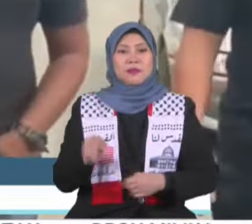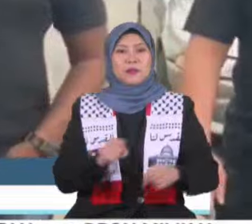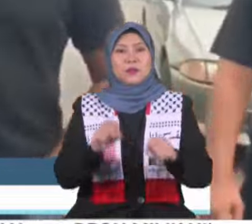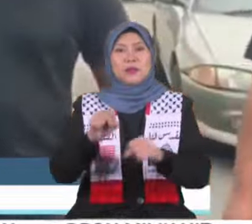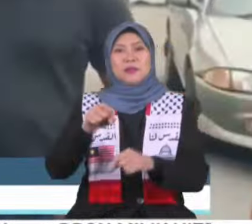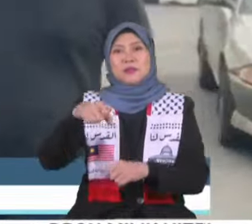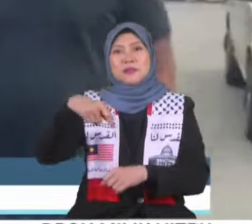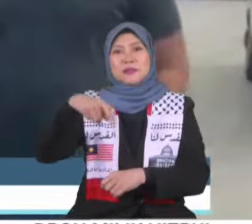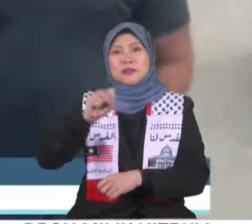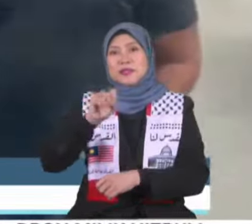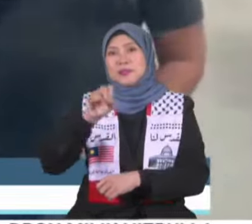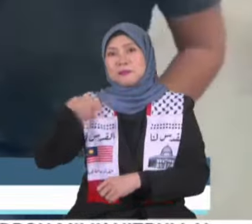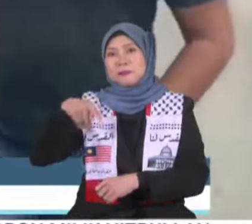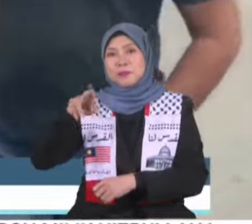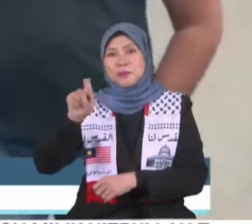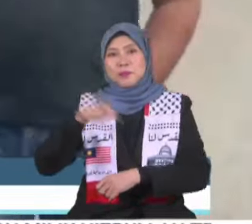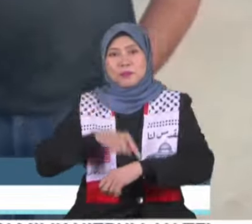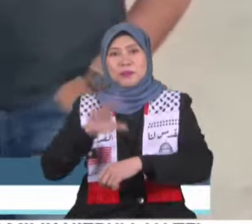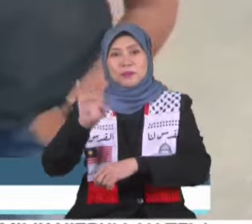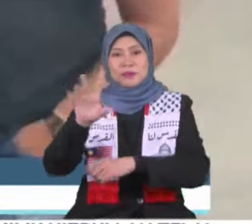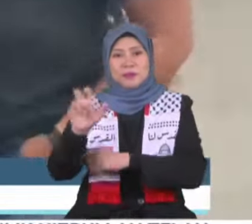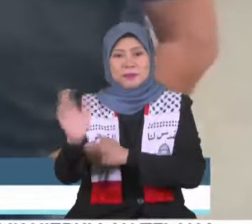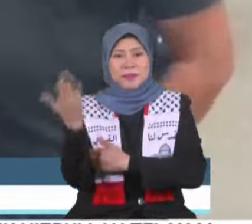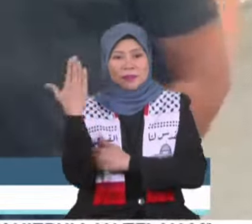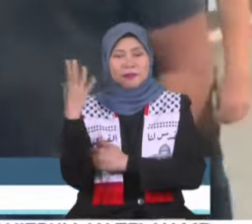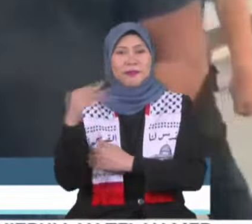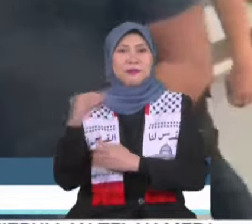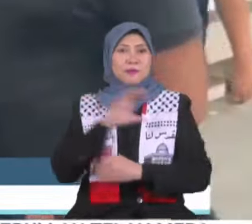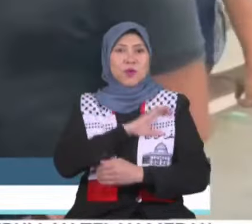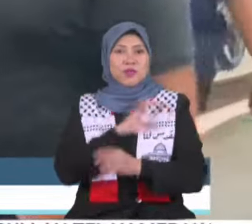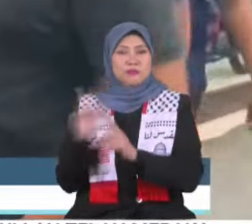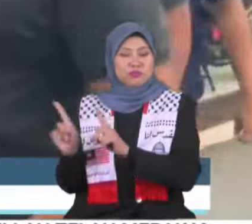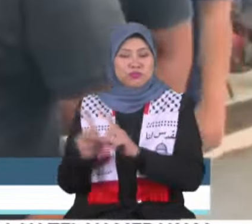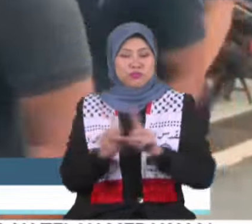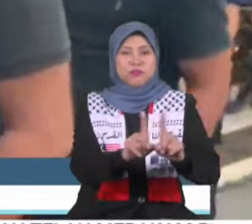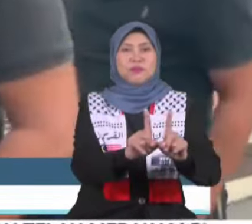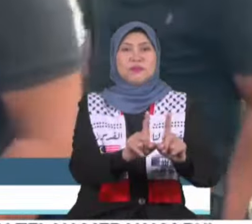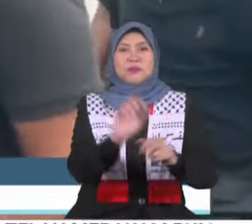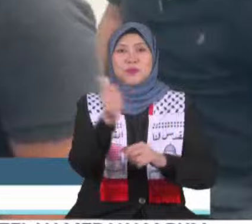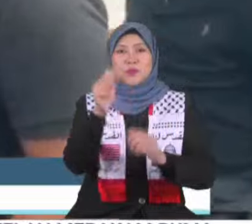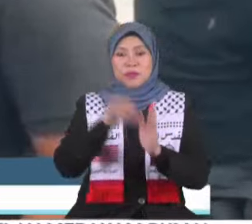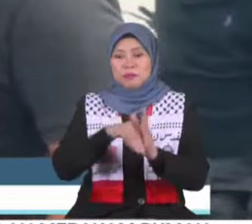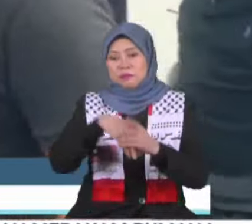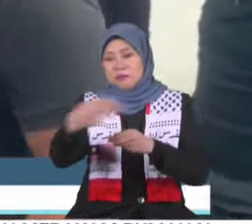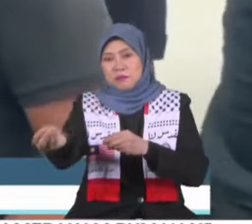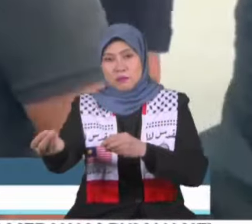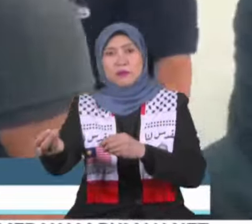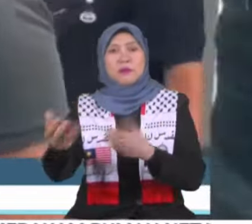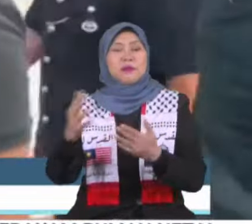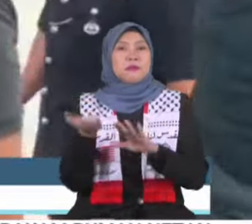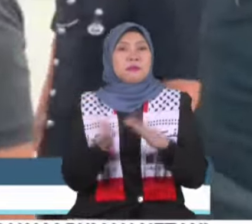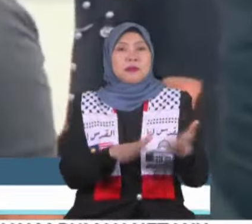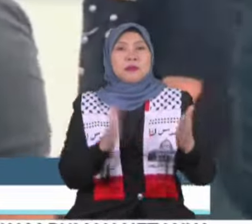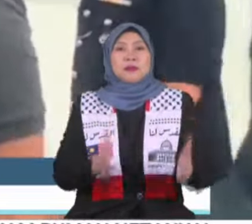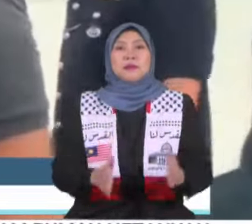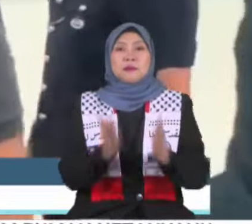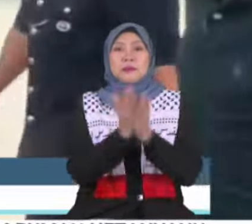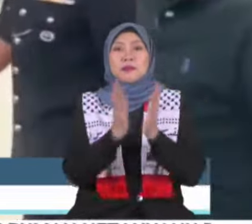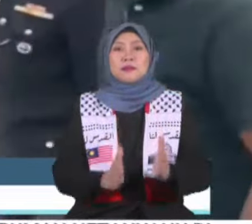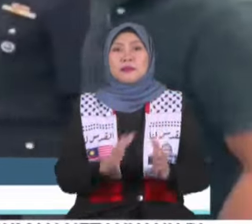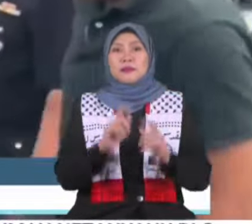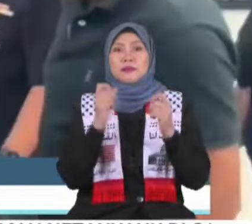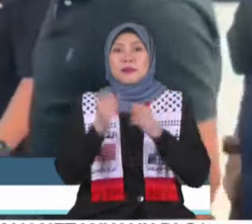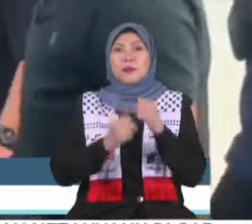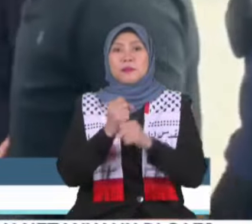Siput pada pukul 8.30 pagi dan dibawa keluar polis pengiring 10 minit kemudian. Terdahulu, mayat murid tahun